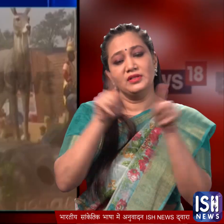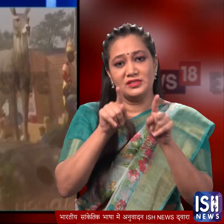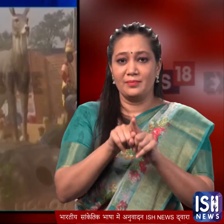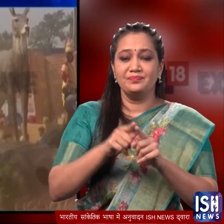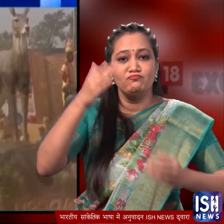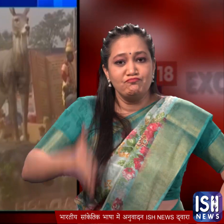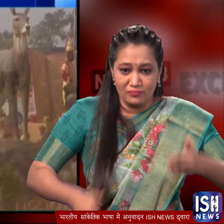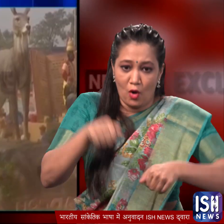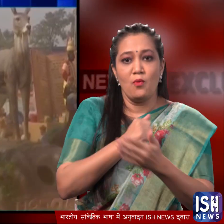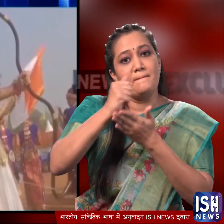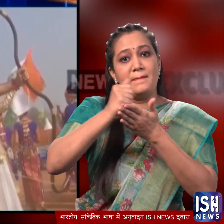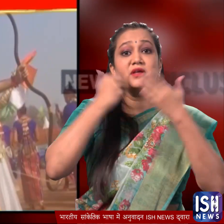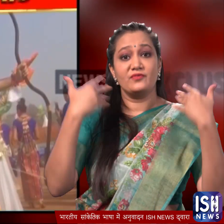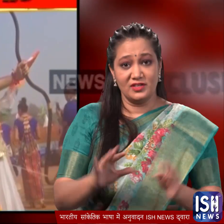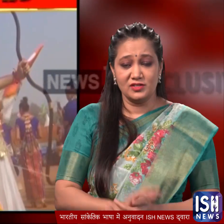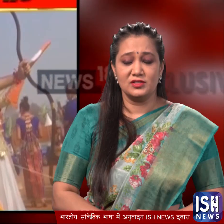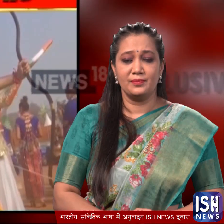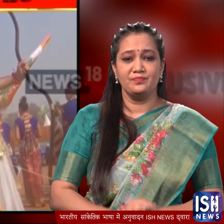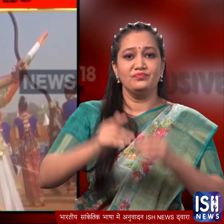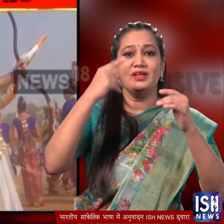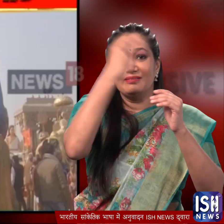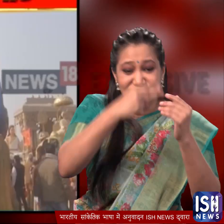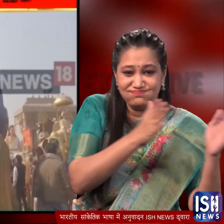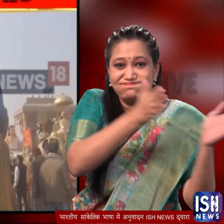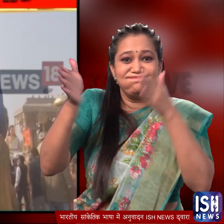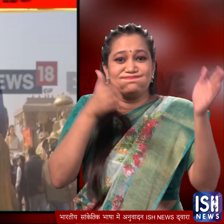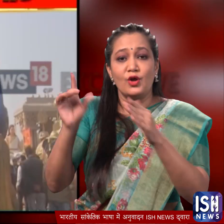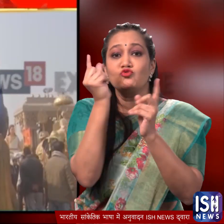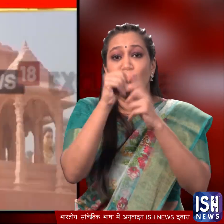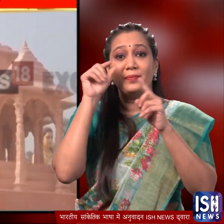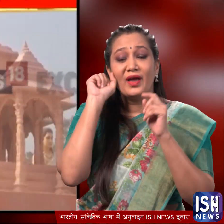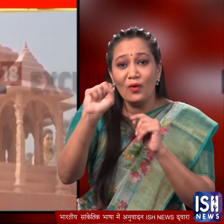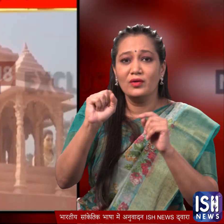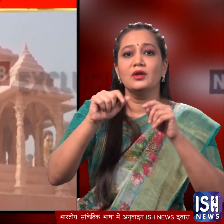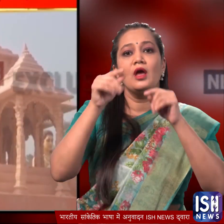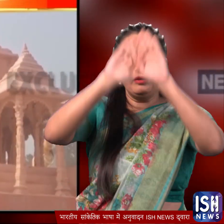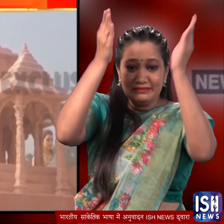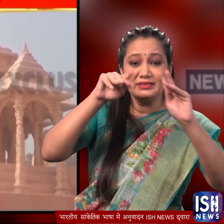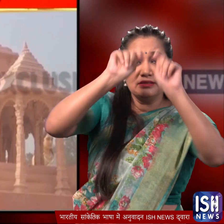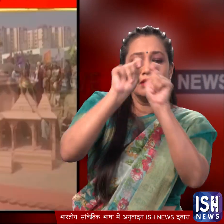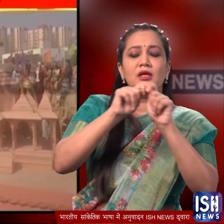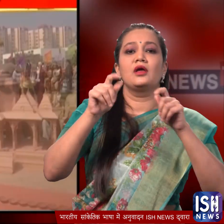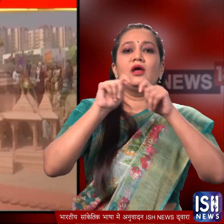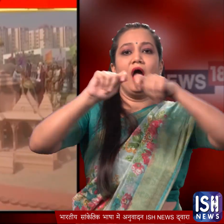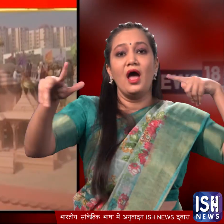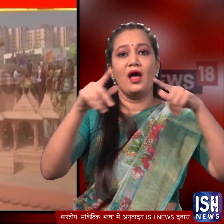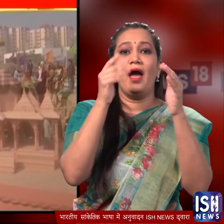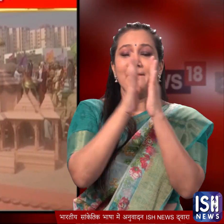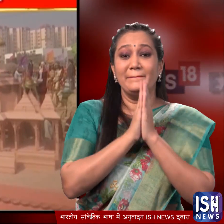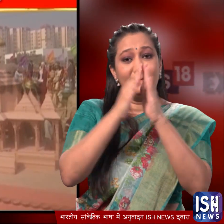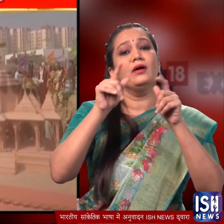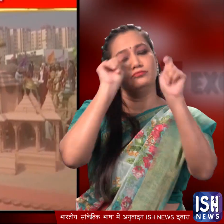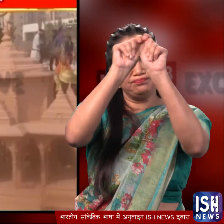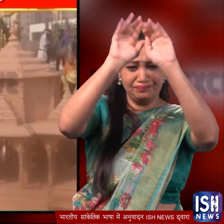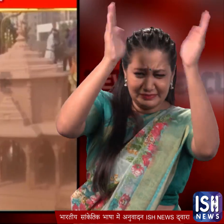और राजपथ पर परेड की रिहर्सल भी कर चुकी हैं। इन झांकियों में उत्तर प्रदेश की झांकी अयोध्या के राम मंदिर की थीम पर बनाई गई